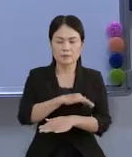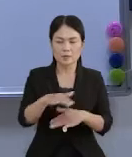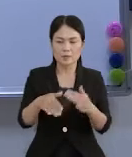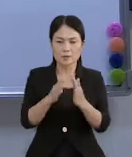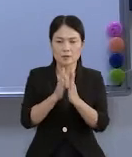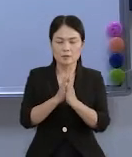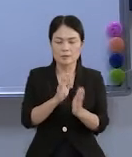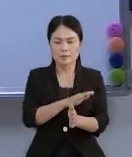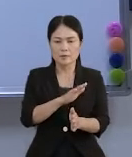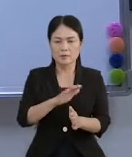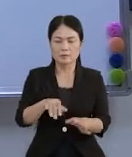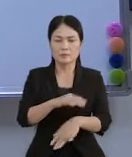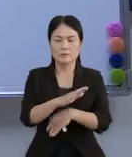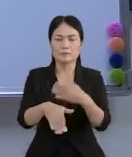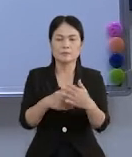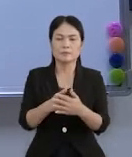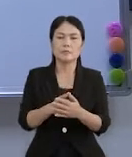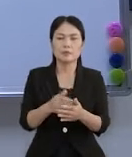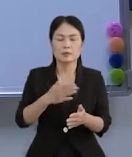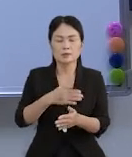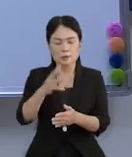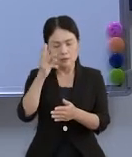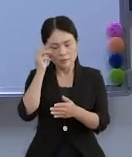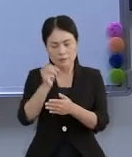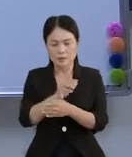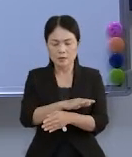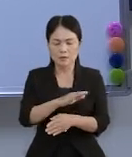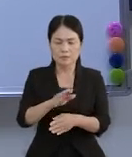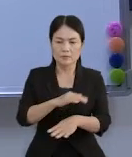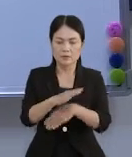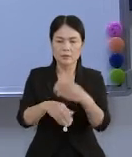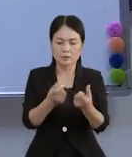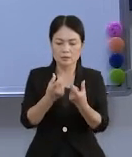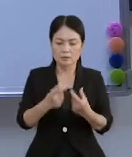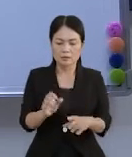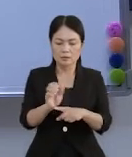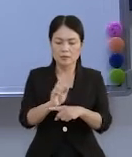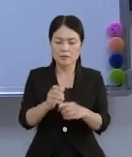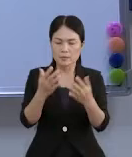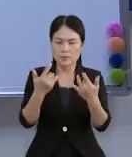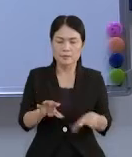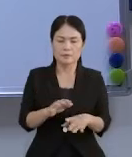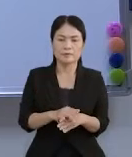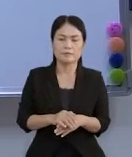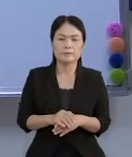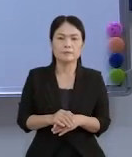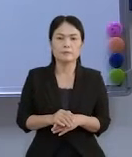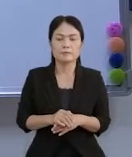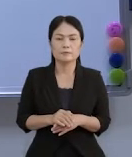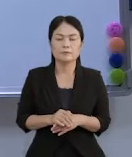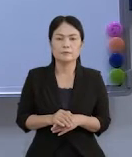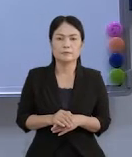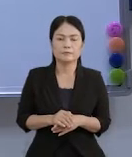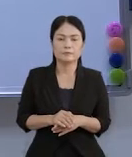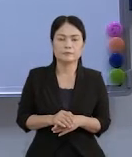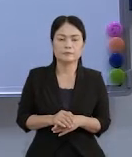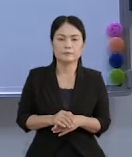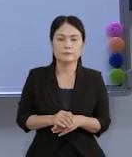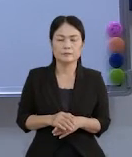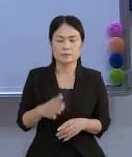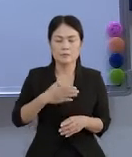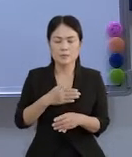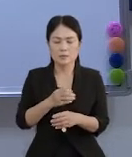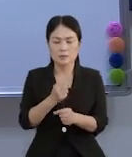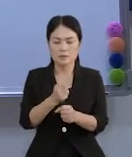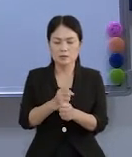con tiếng ốc nè nhạc rưu sân khâm tha con tiếng ốc nè đọt sài chậm nọt nè rụi hời chẳng nhạc